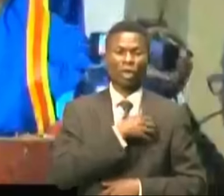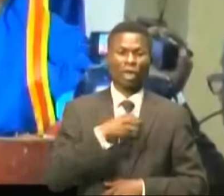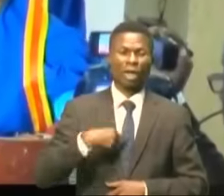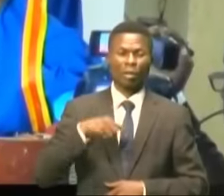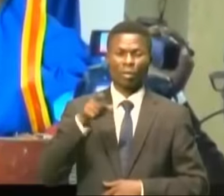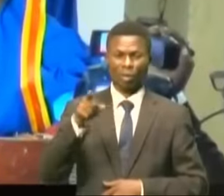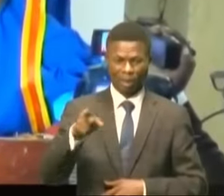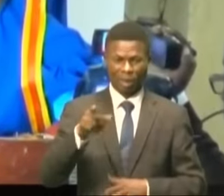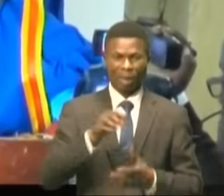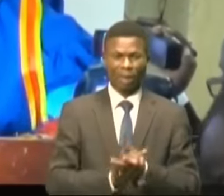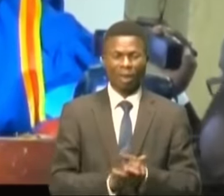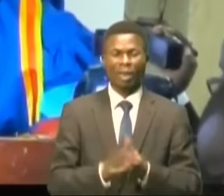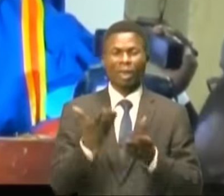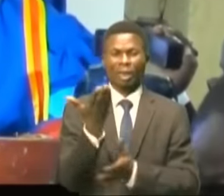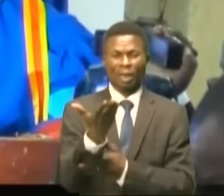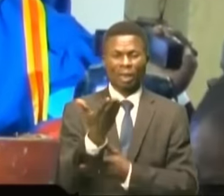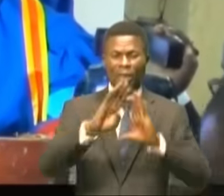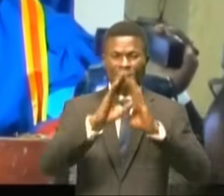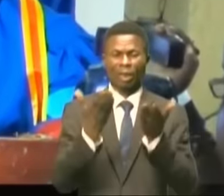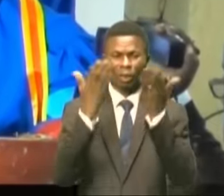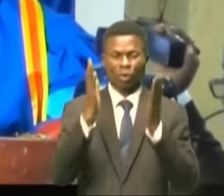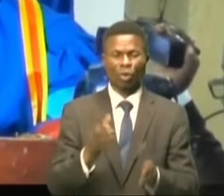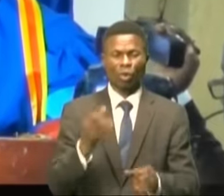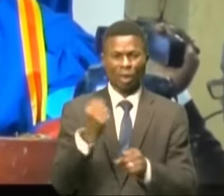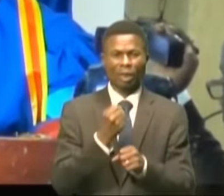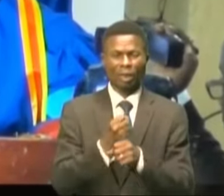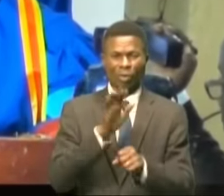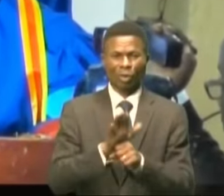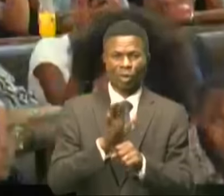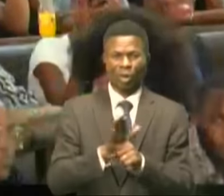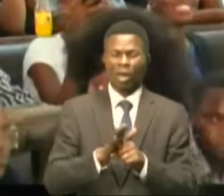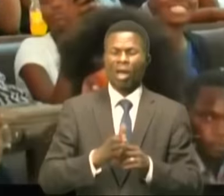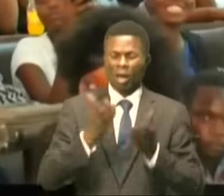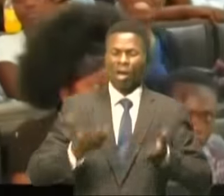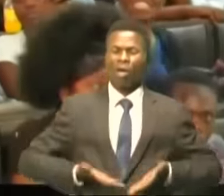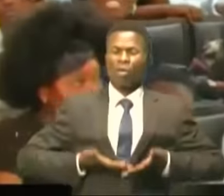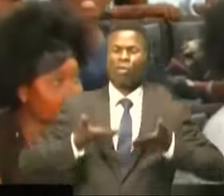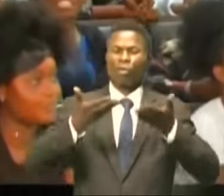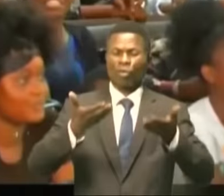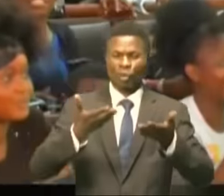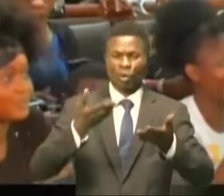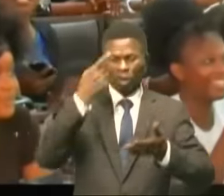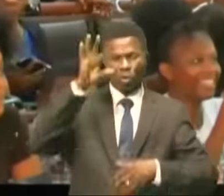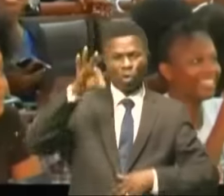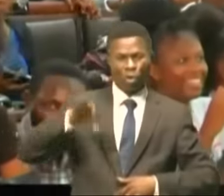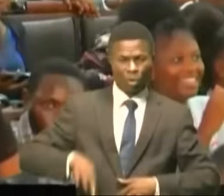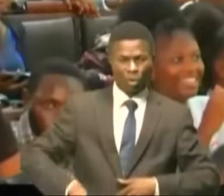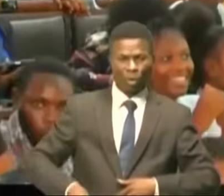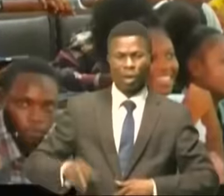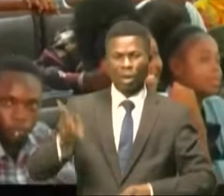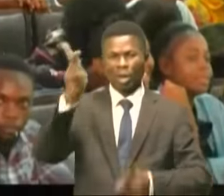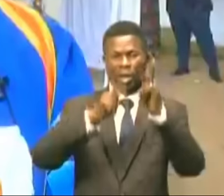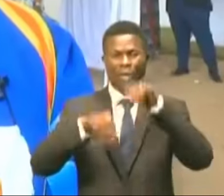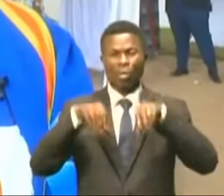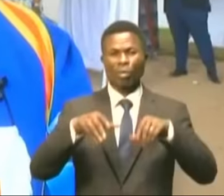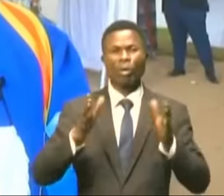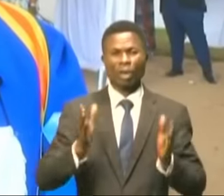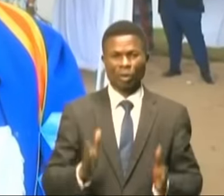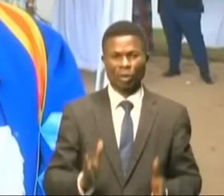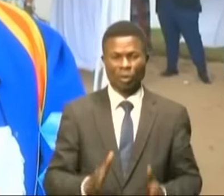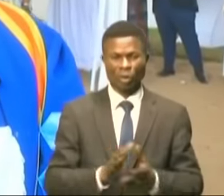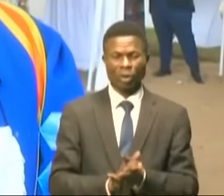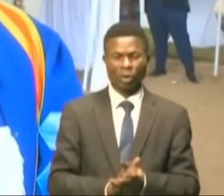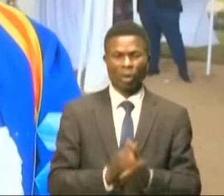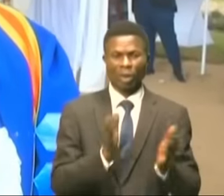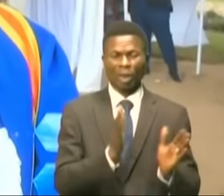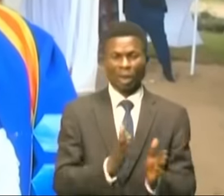a exhorter les étudiants à travailler avec abnégation et pour le bien du peuple congolais. Le